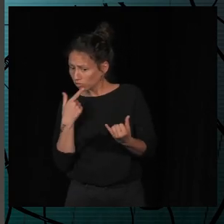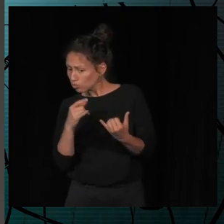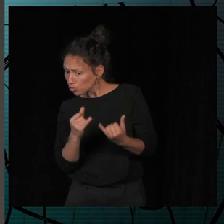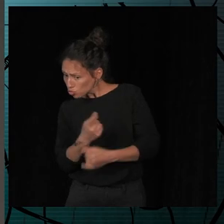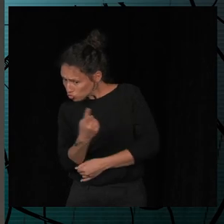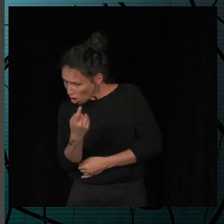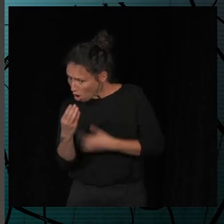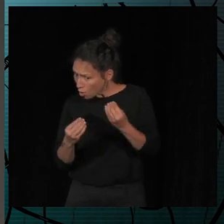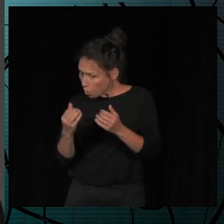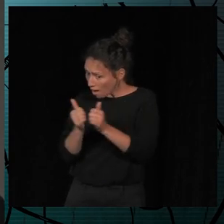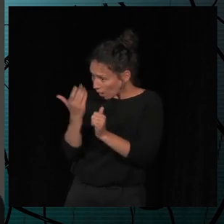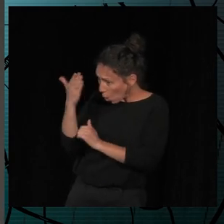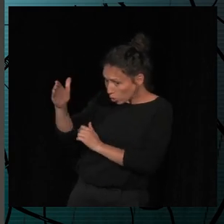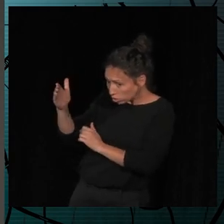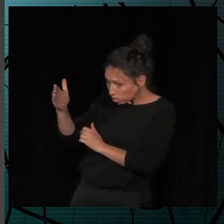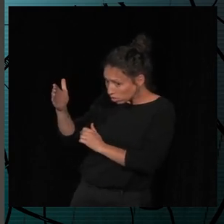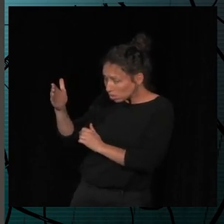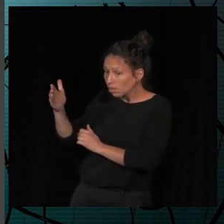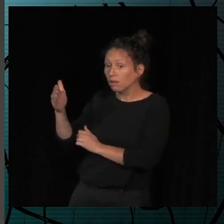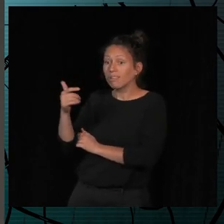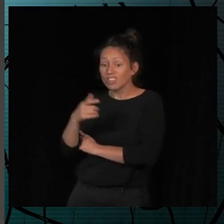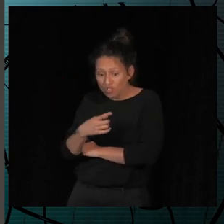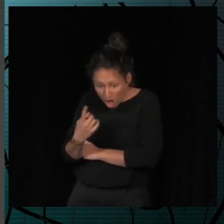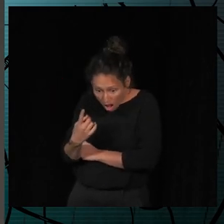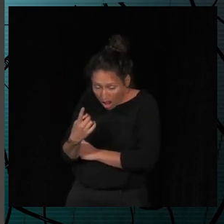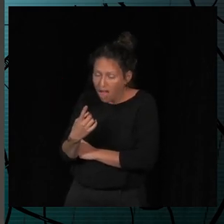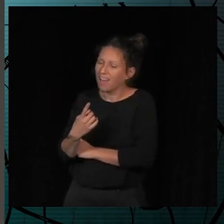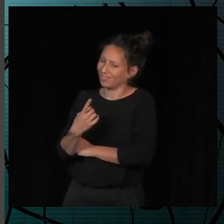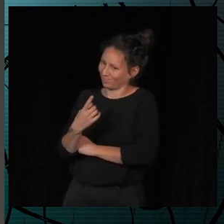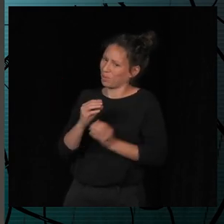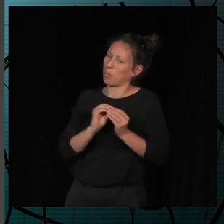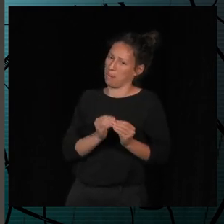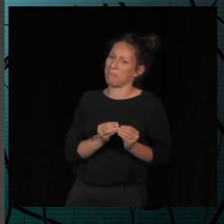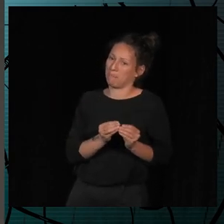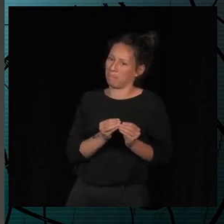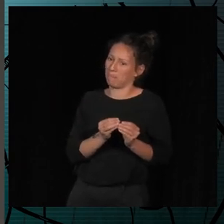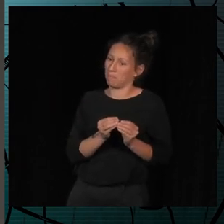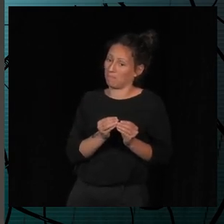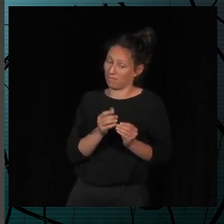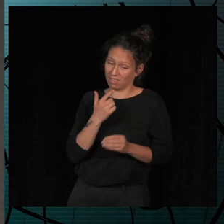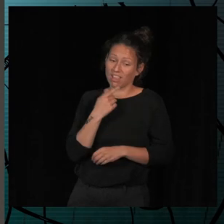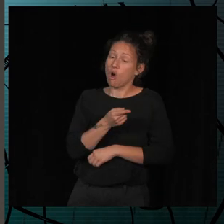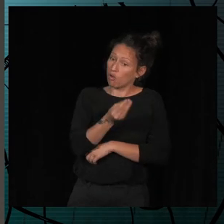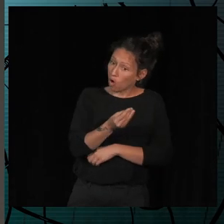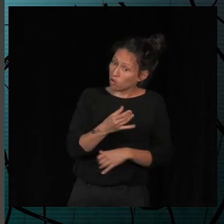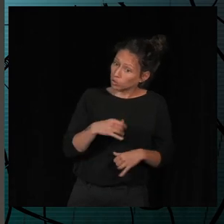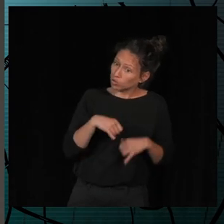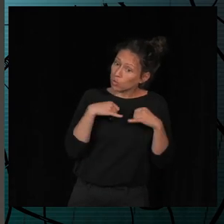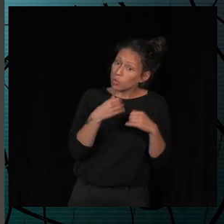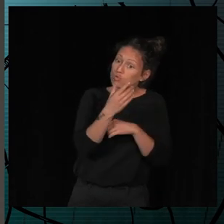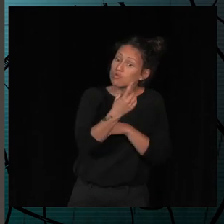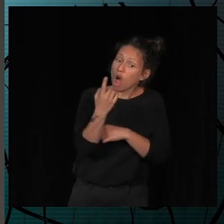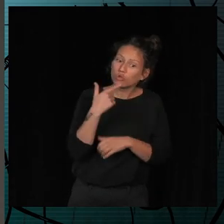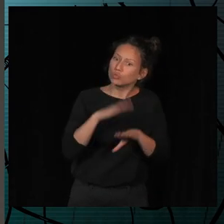d'autres et si quelqu'un joue seul bah c'est problématique l'enfant qui joue seul à la maison alors qu'il dispose de jeux en